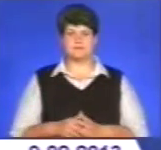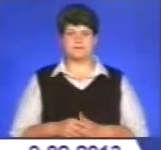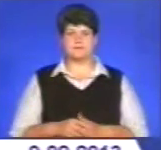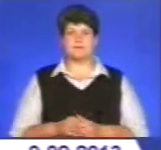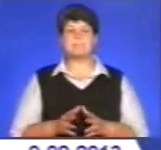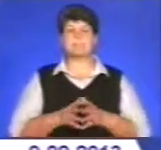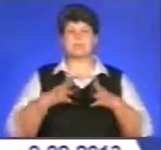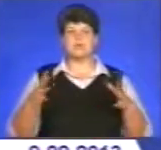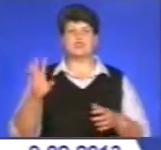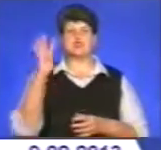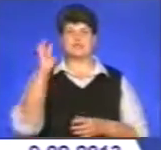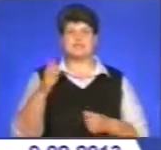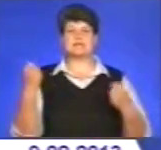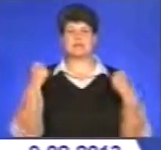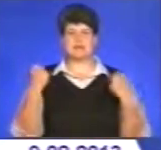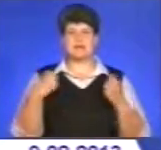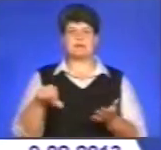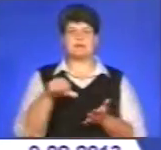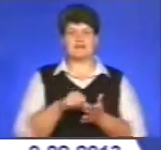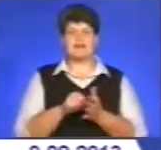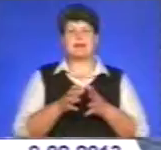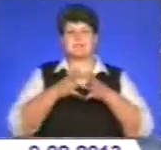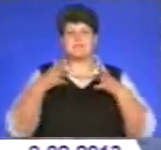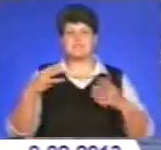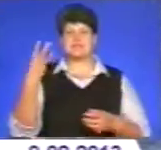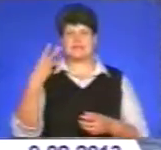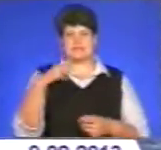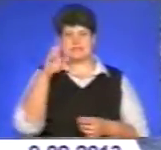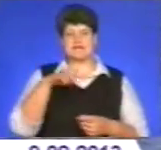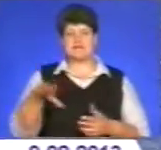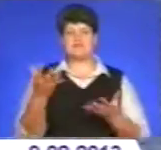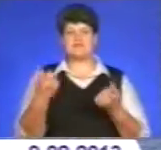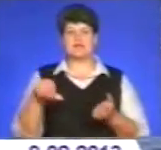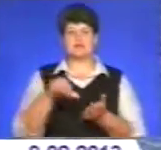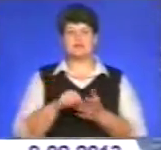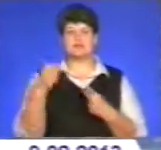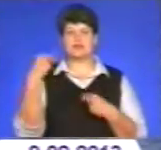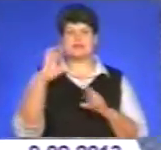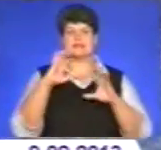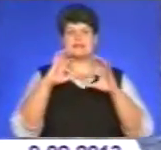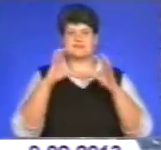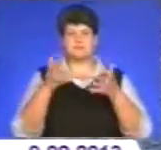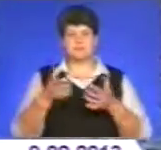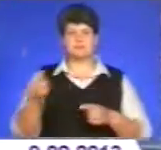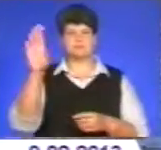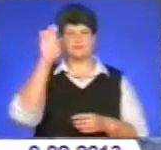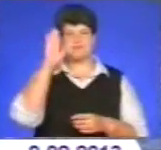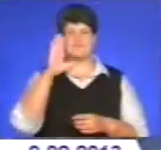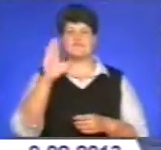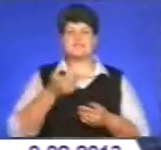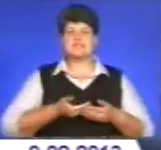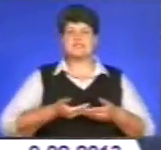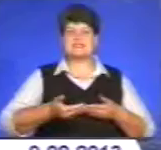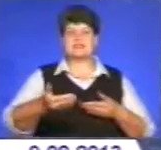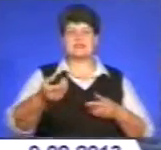Понад 400 спортсменів, які представляли більше 30 країн, взяли участь у чемпіонаті світу серед юнаків із віндсерфінгу.